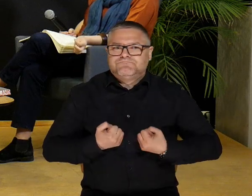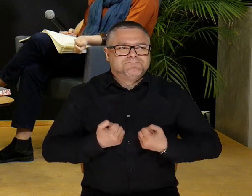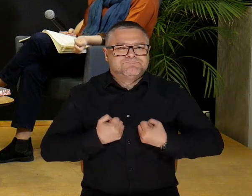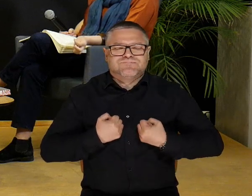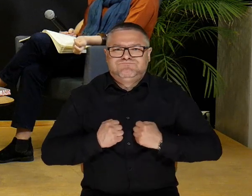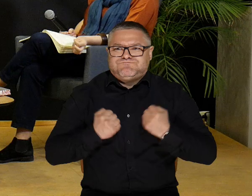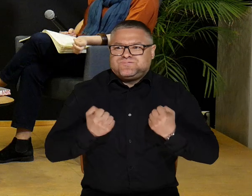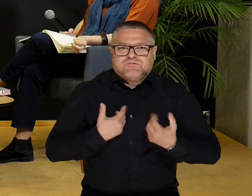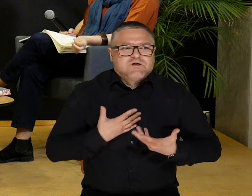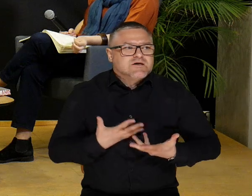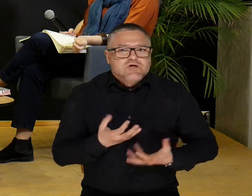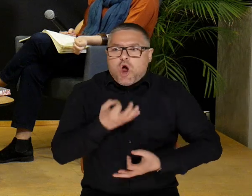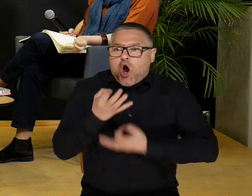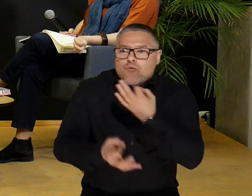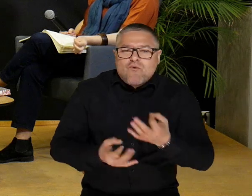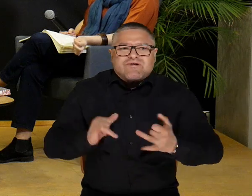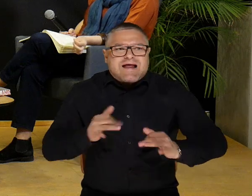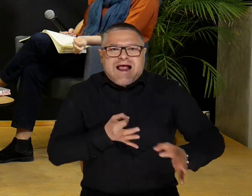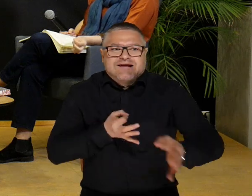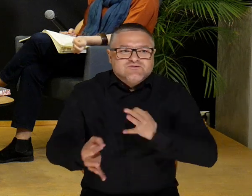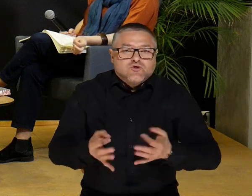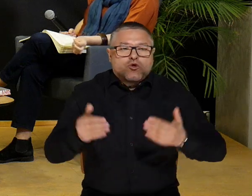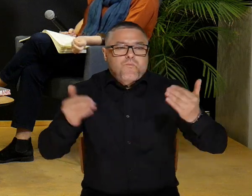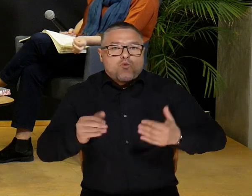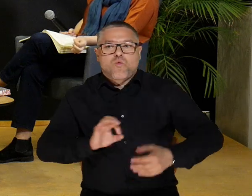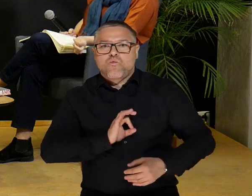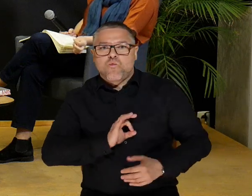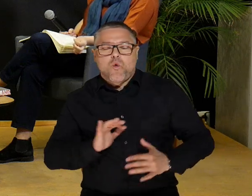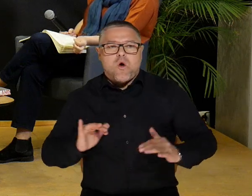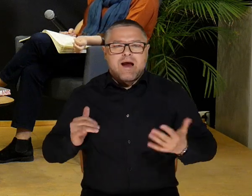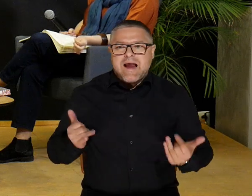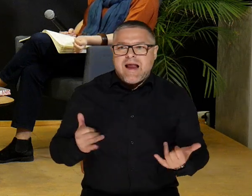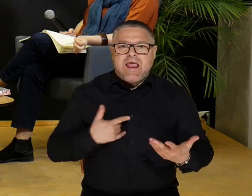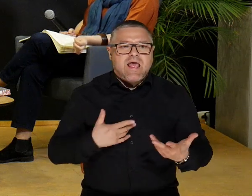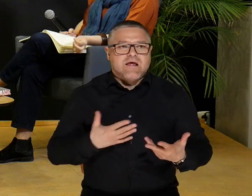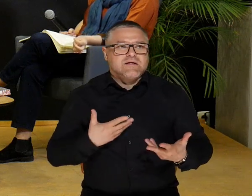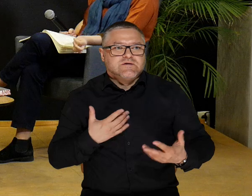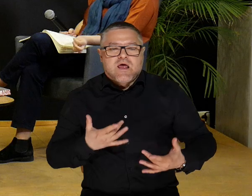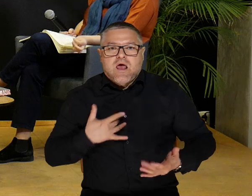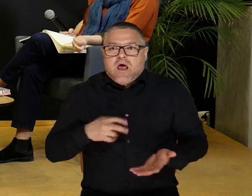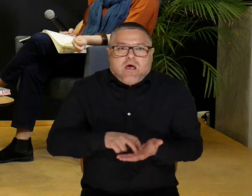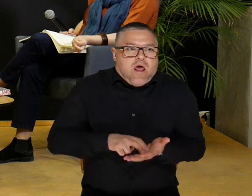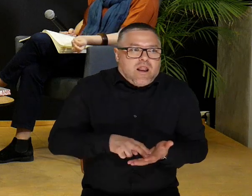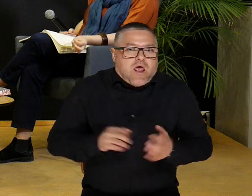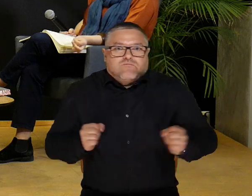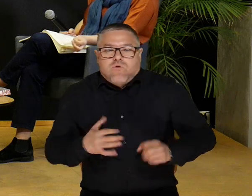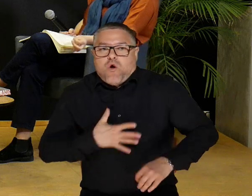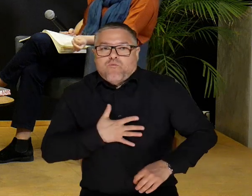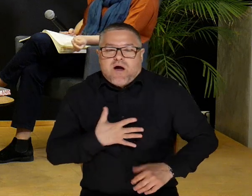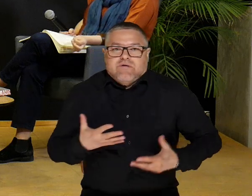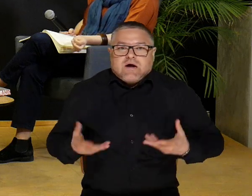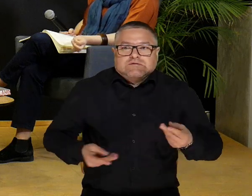nieopowiedziana historia i może też, nie wiem, moje jakieś właśnie stany lękowe są związane z tym, że